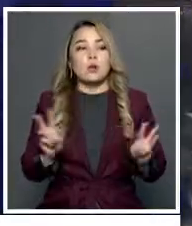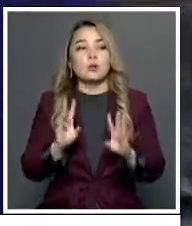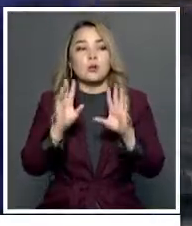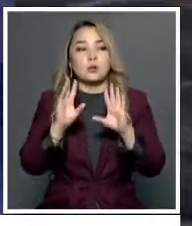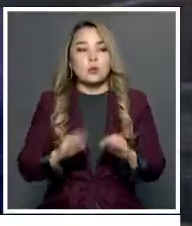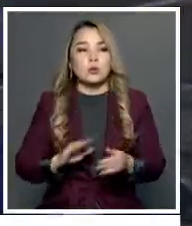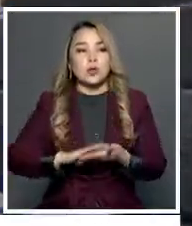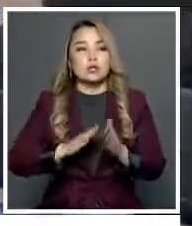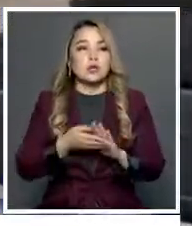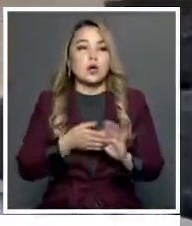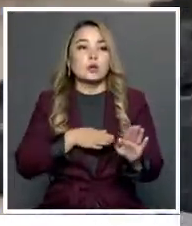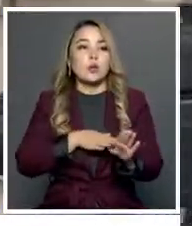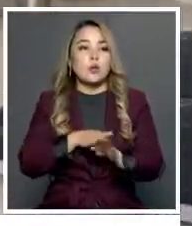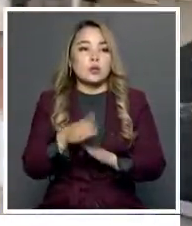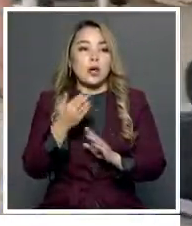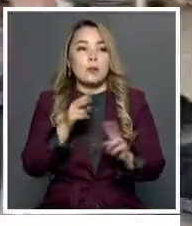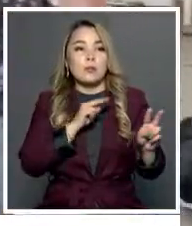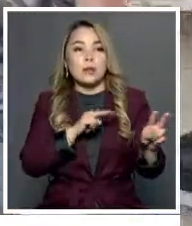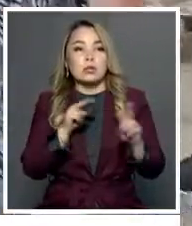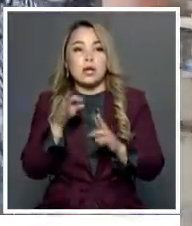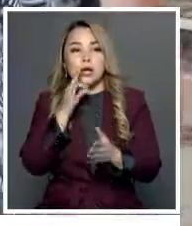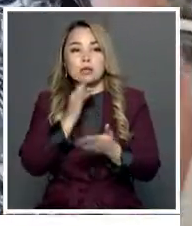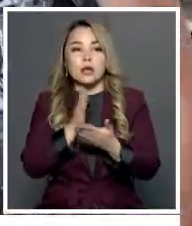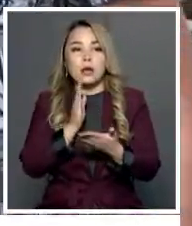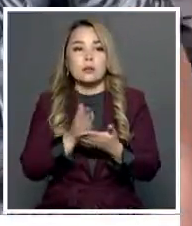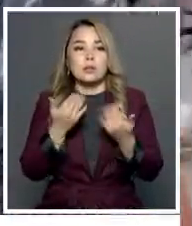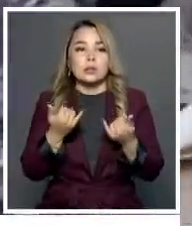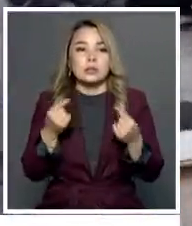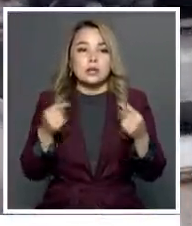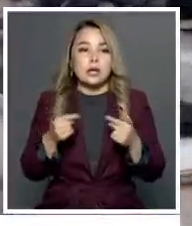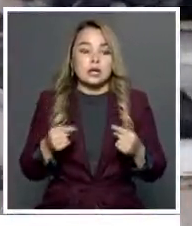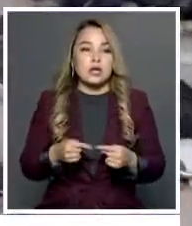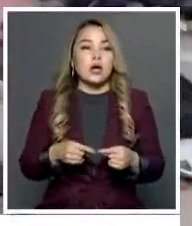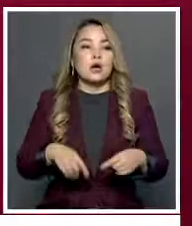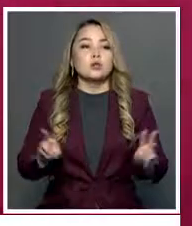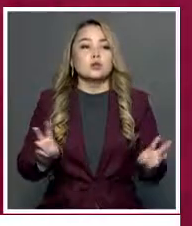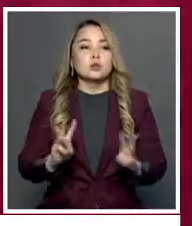сөндірушілер жағдайды толық бақылауға алған. Алдын ала мәліметтерге сай, тілсіз